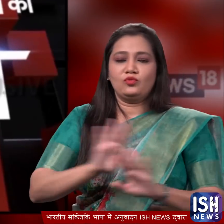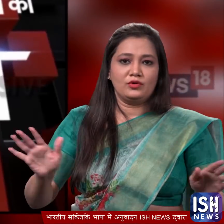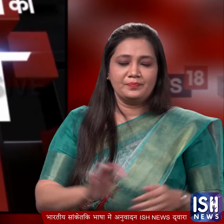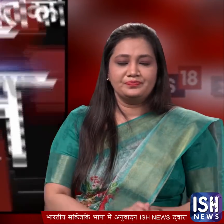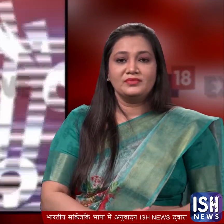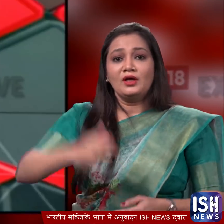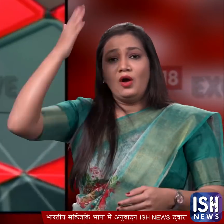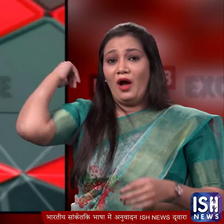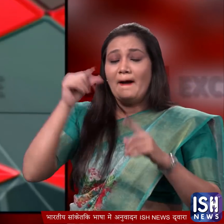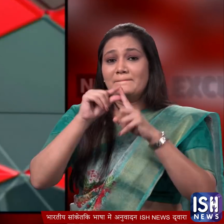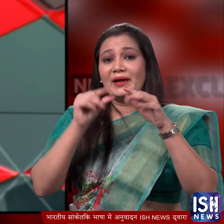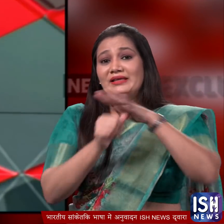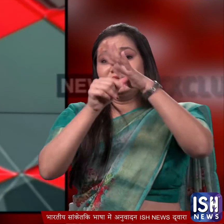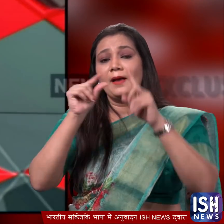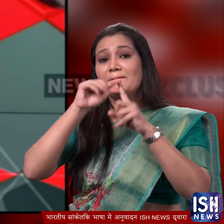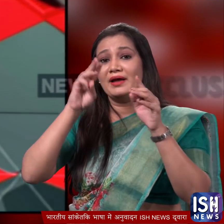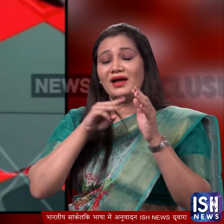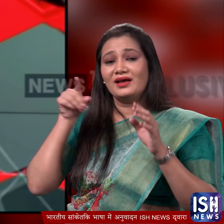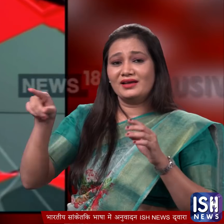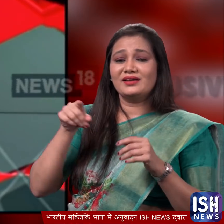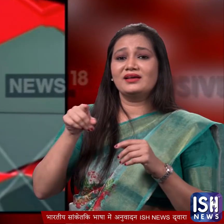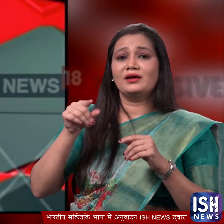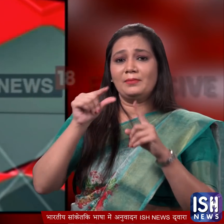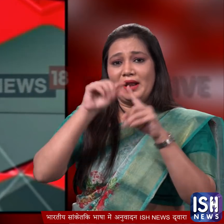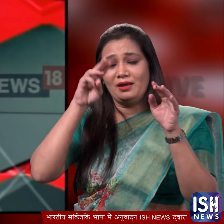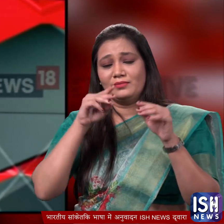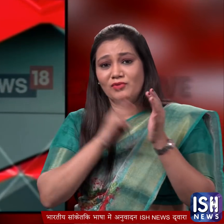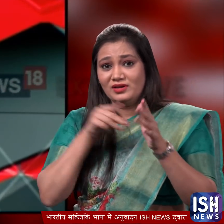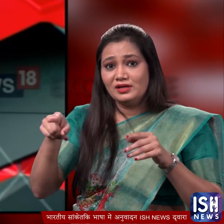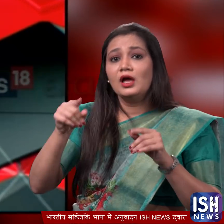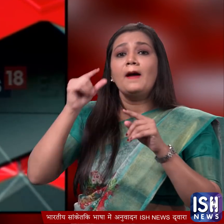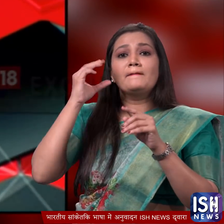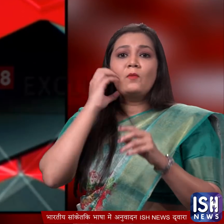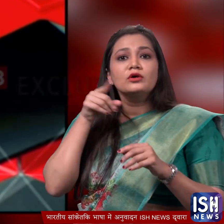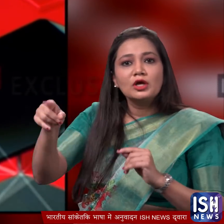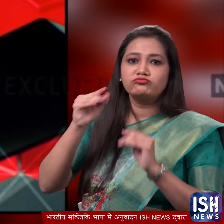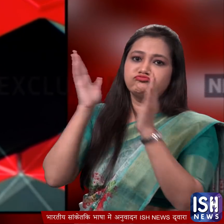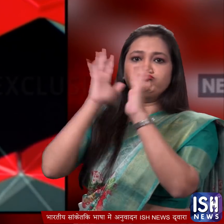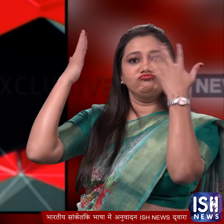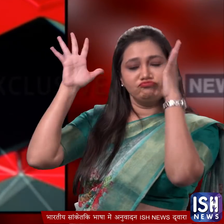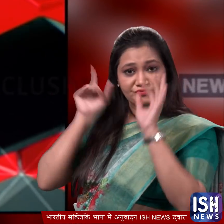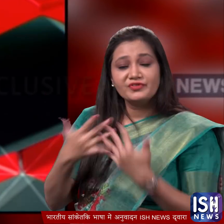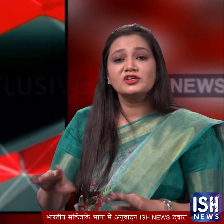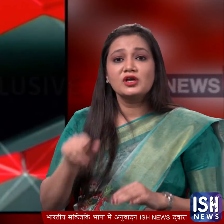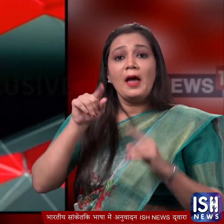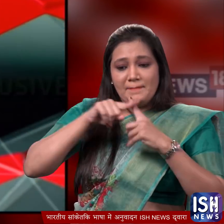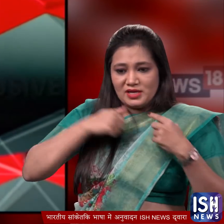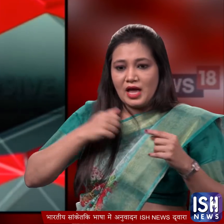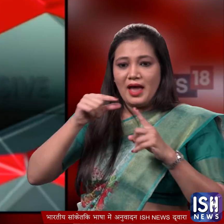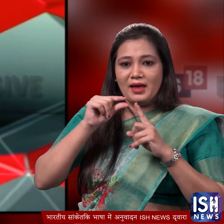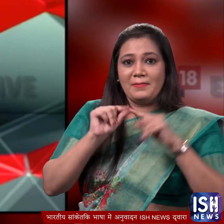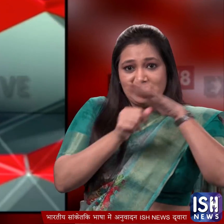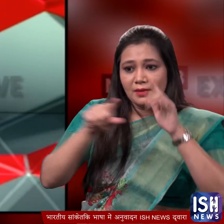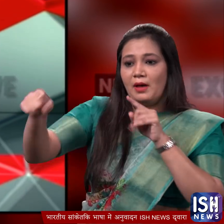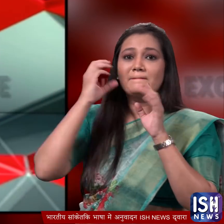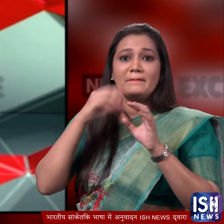देंगे। पूर्व राष्ट्रपति प्रणब मुखर्जी की किताब में प्रधानमंत्री नरेंद्र मोदी की तारीफ की गई। साथ ही किताब में उन्होंने प्रधानमंत्री के साथ अपने